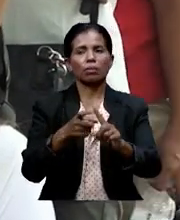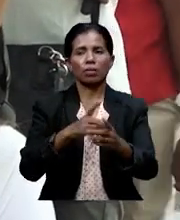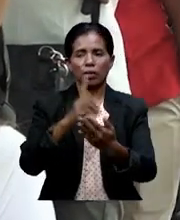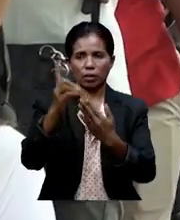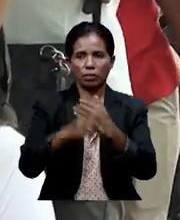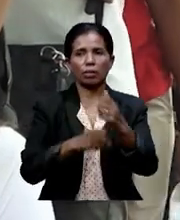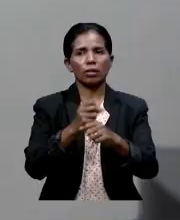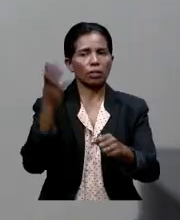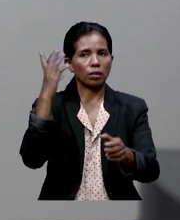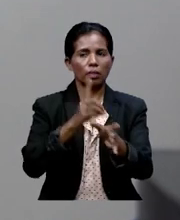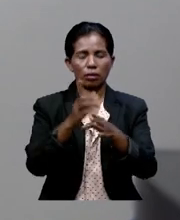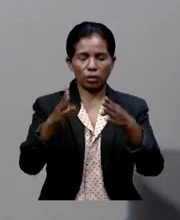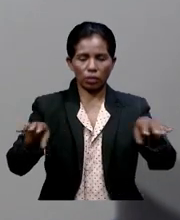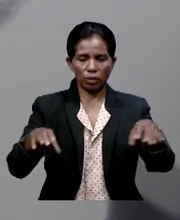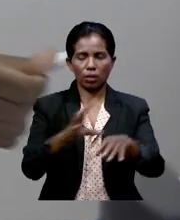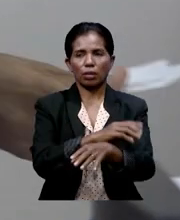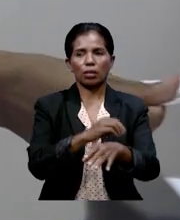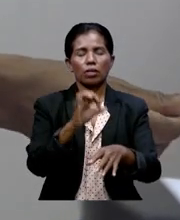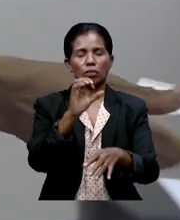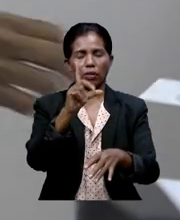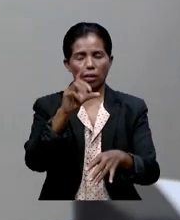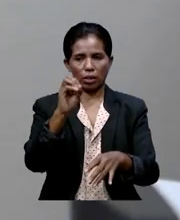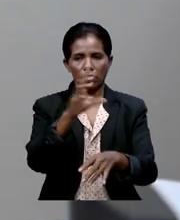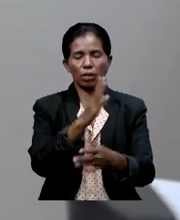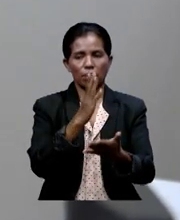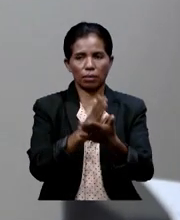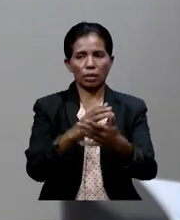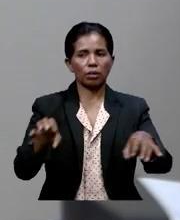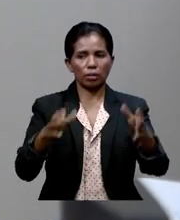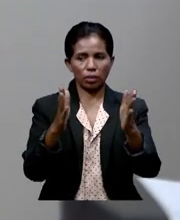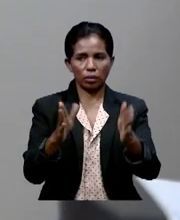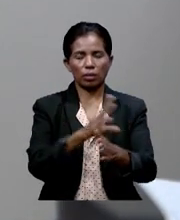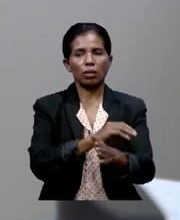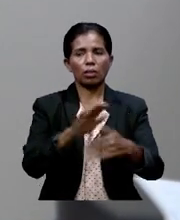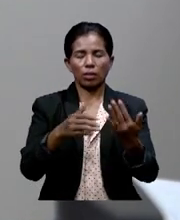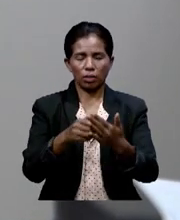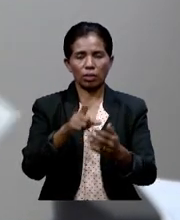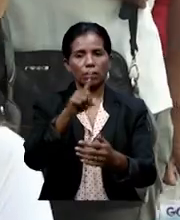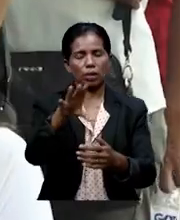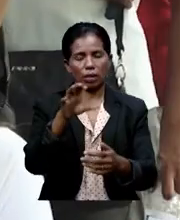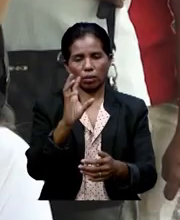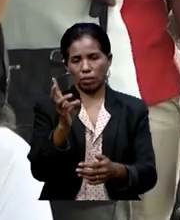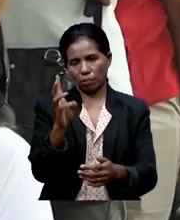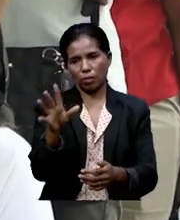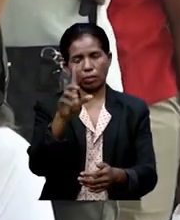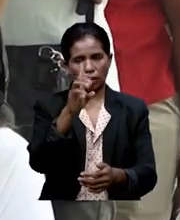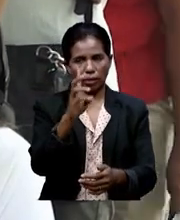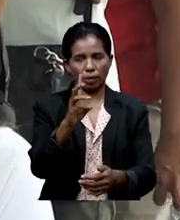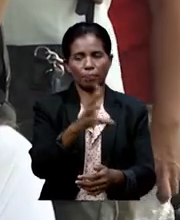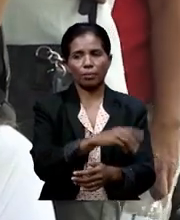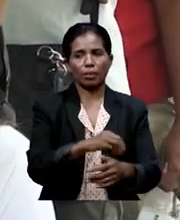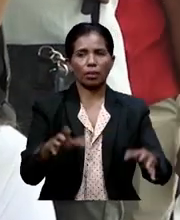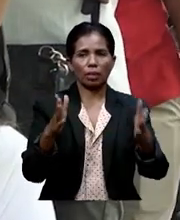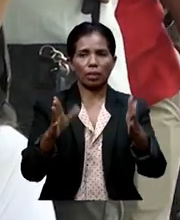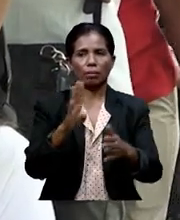kotuk diretor executivo serve IP Florencio Sanchez rapara contrato ba funcionário contratado atau sida neng nulo resing neng porta-voz funcionário